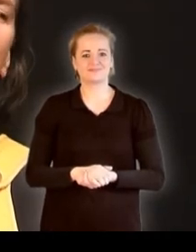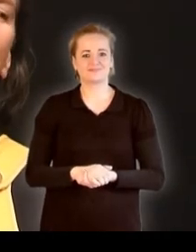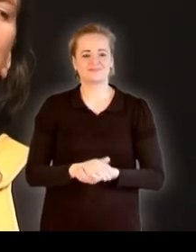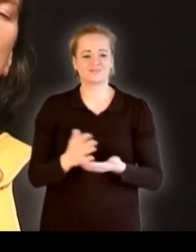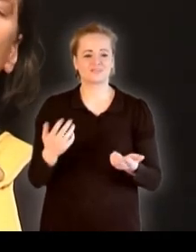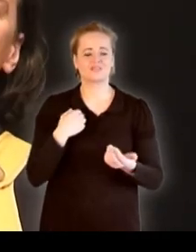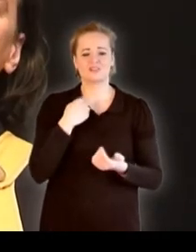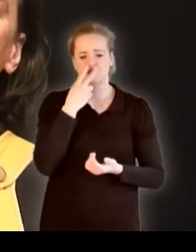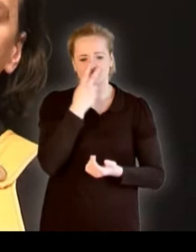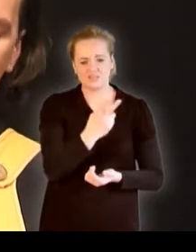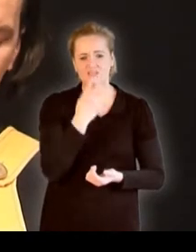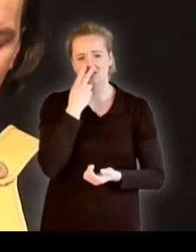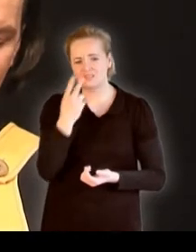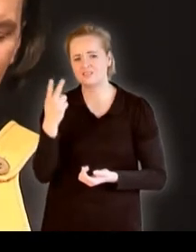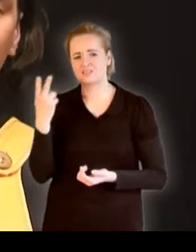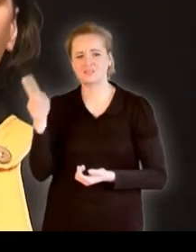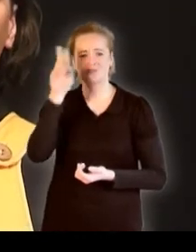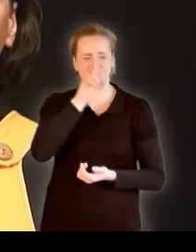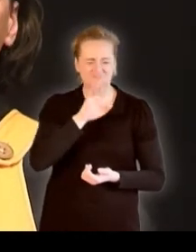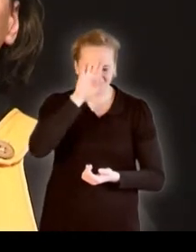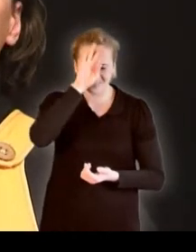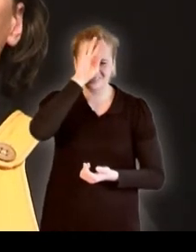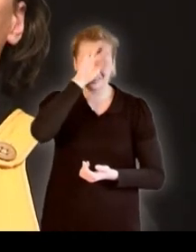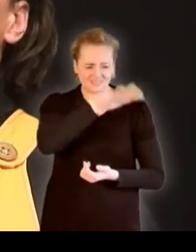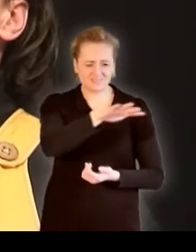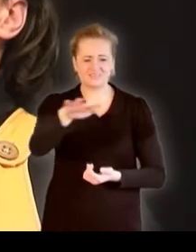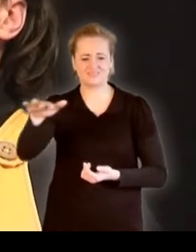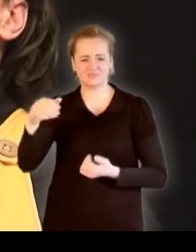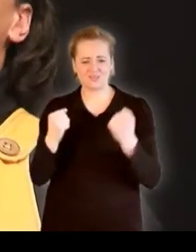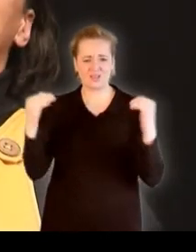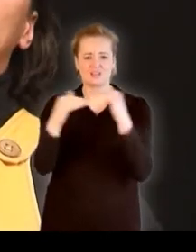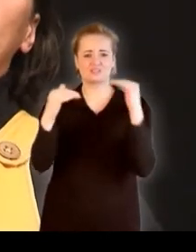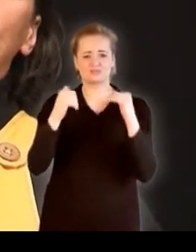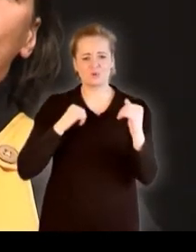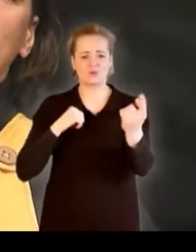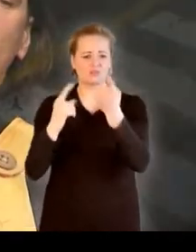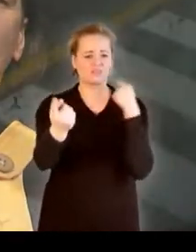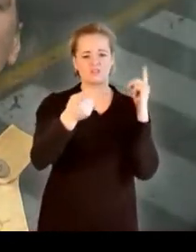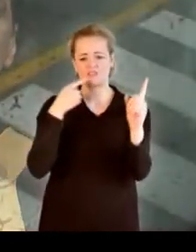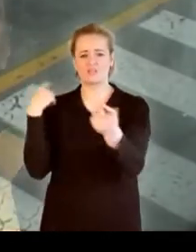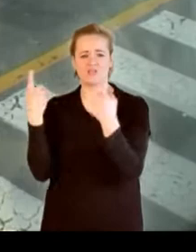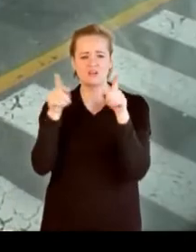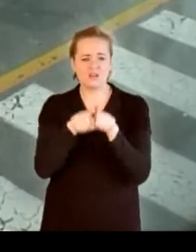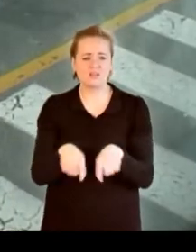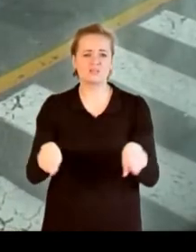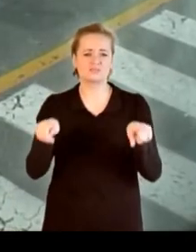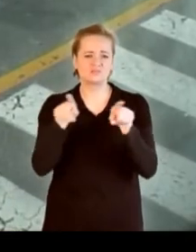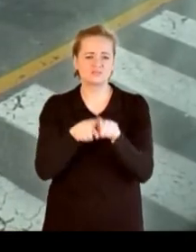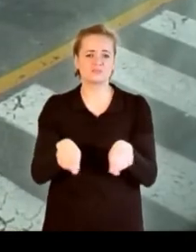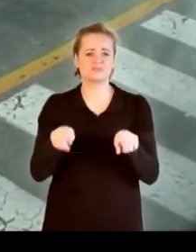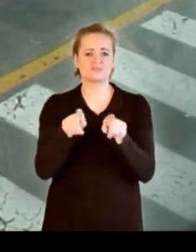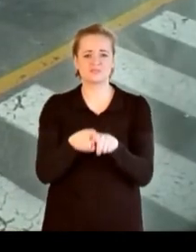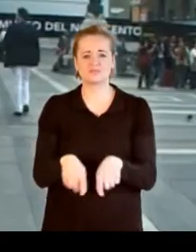dangaus spalvos plaštakės. O dabar matau tik plentą,